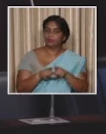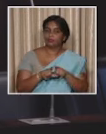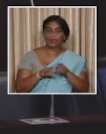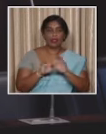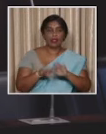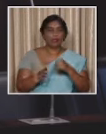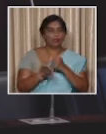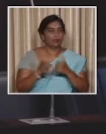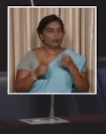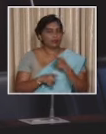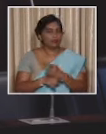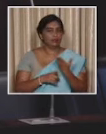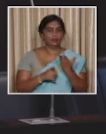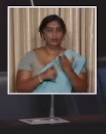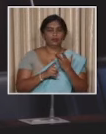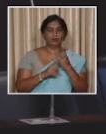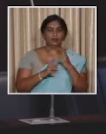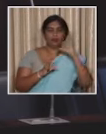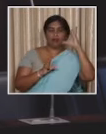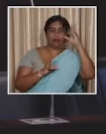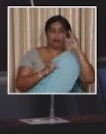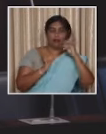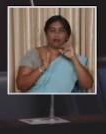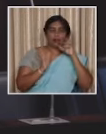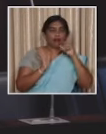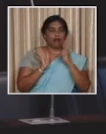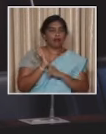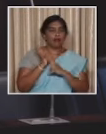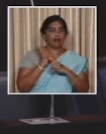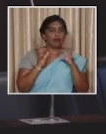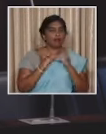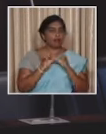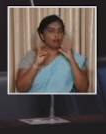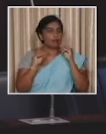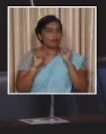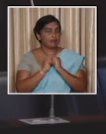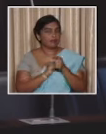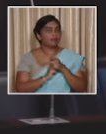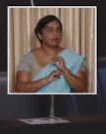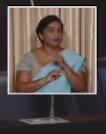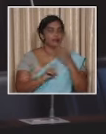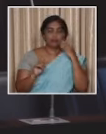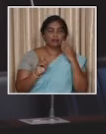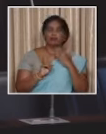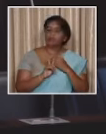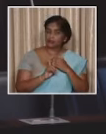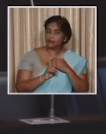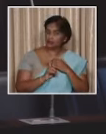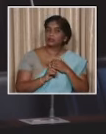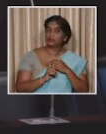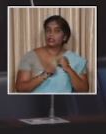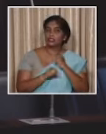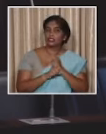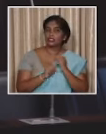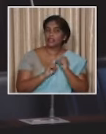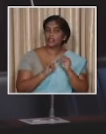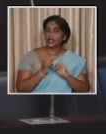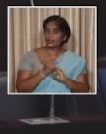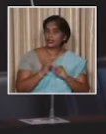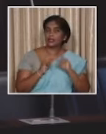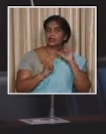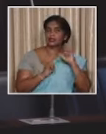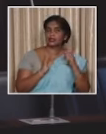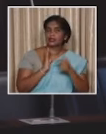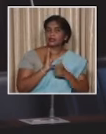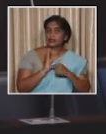ළමා අපචාර අපි දැක්කා නයිට් ක්ලබ් වගේ බස් රටක් තියෙනවා. ඔබතුමා මේ පිළිබඳව මේ GPS සහ CCTV මේ බස්